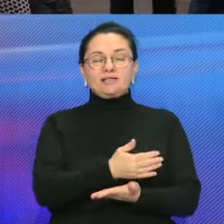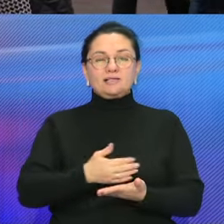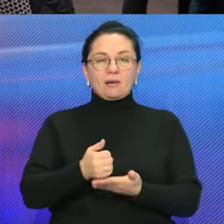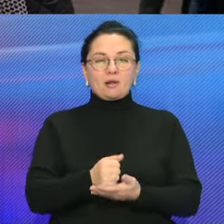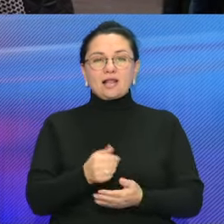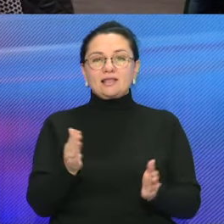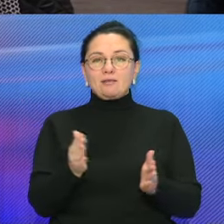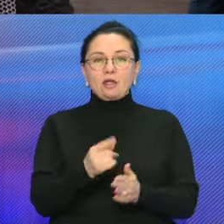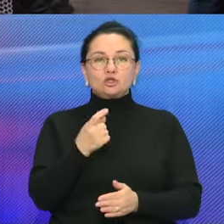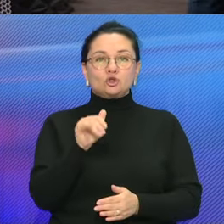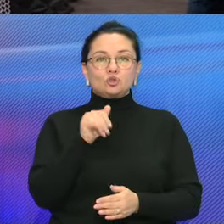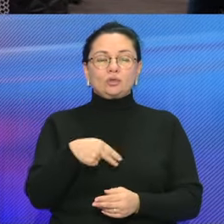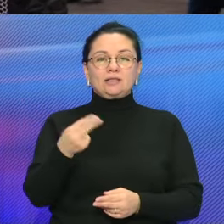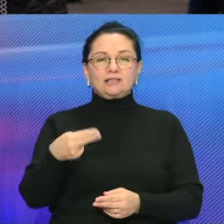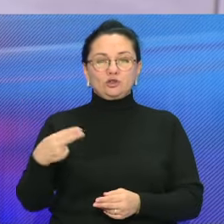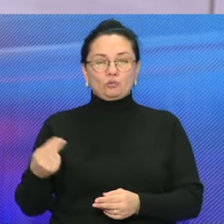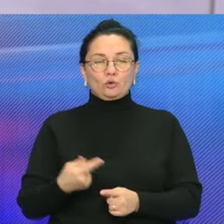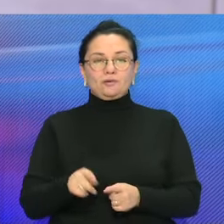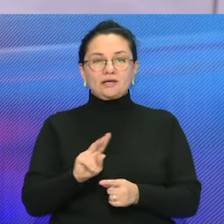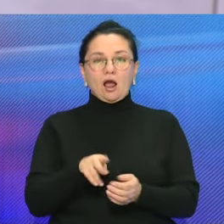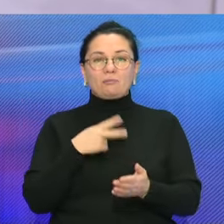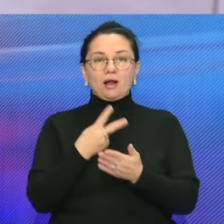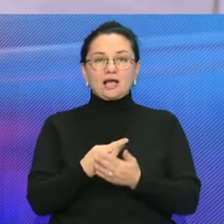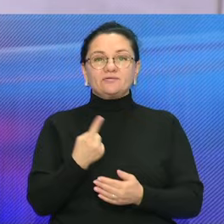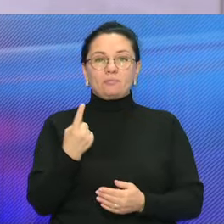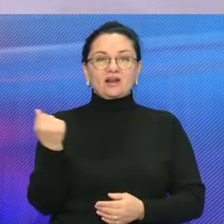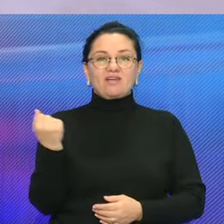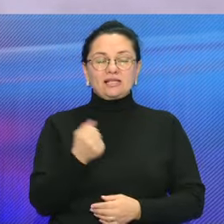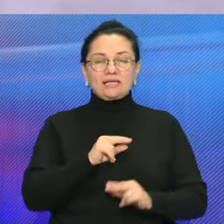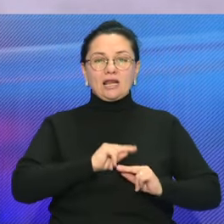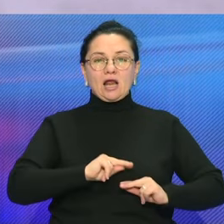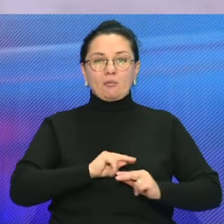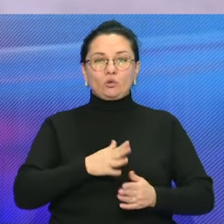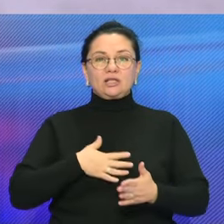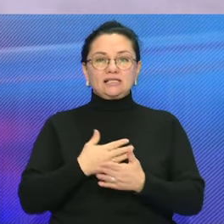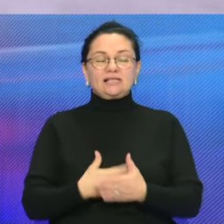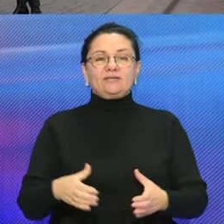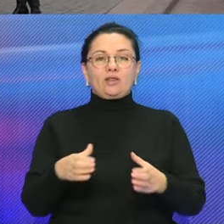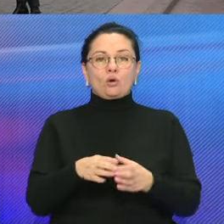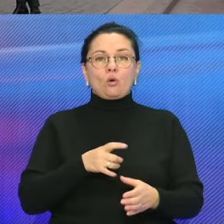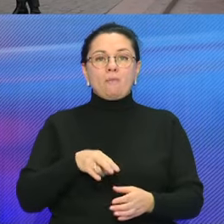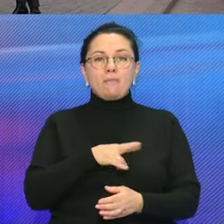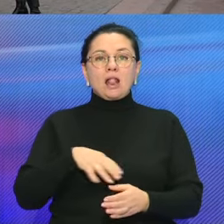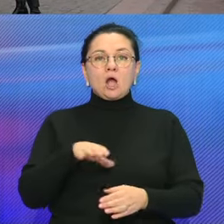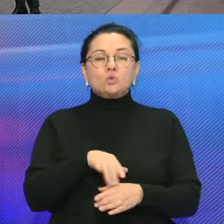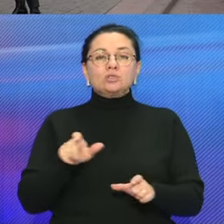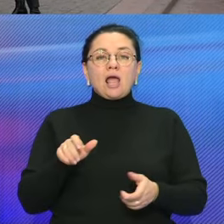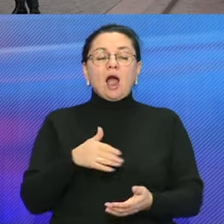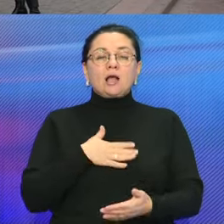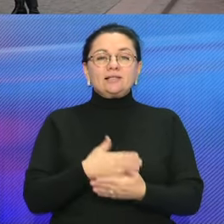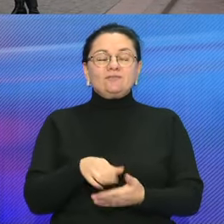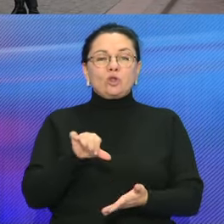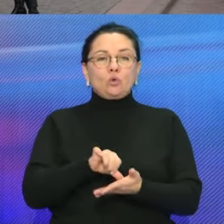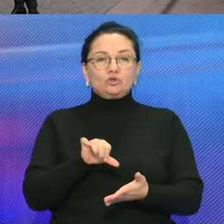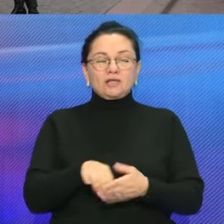за 100 тысяч подпісаў. Як паказвае першы тыдзень працы ініцыятыўных груп, беларусы актыўна ўдзельнічаюць у дадзеным